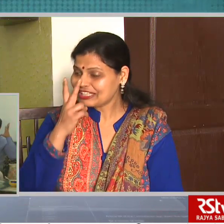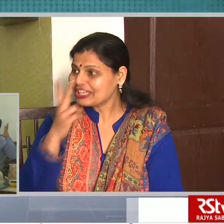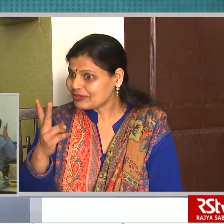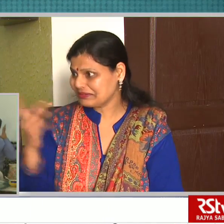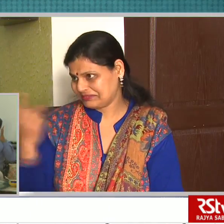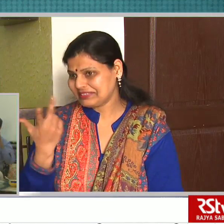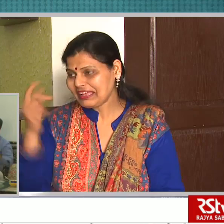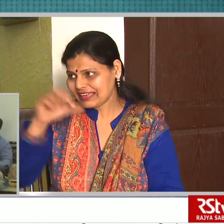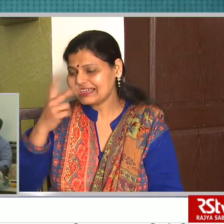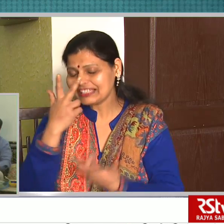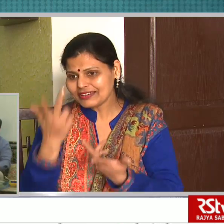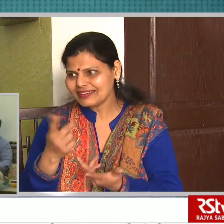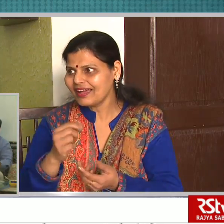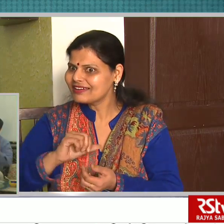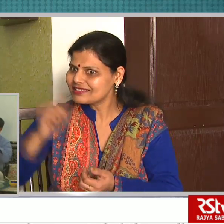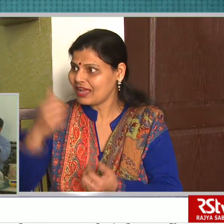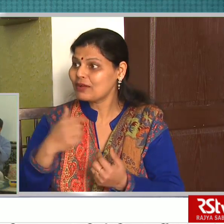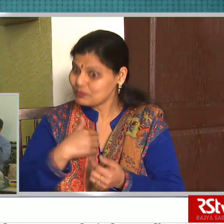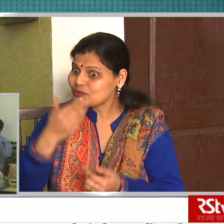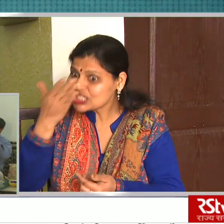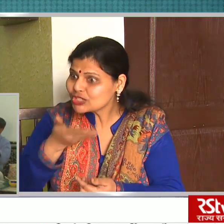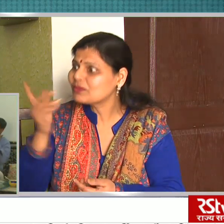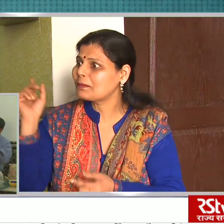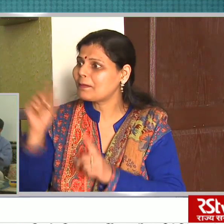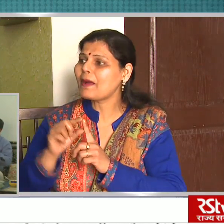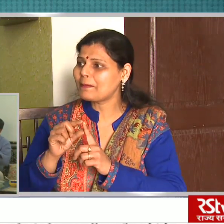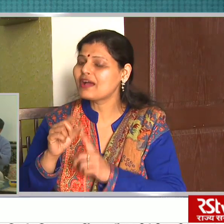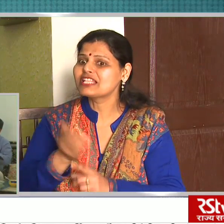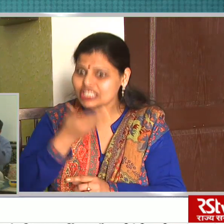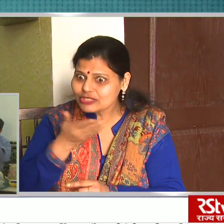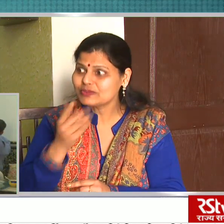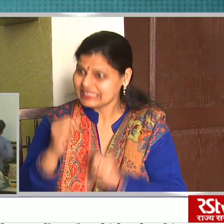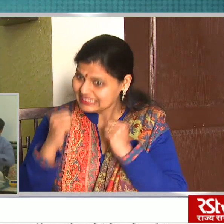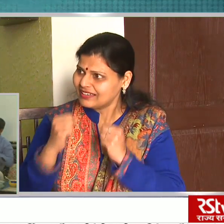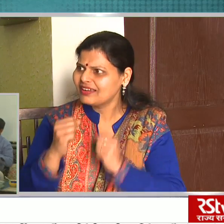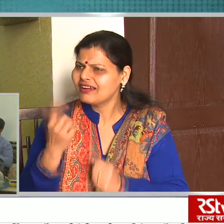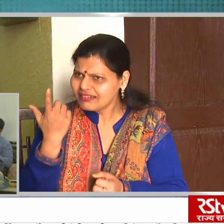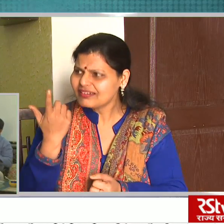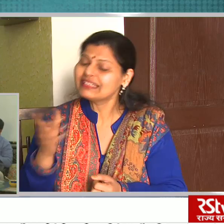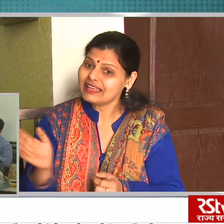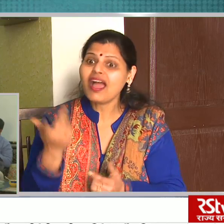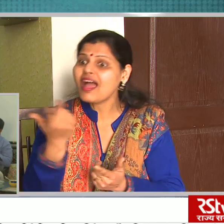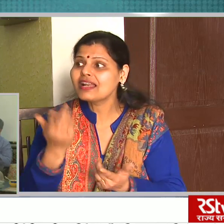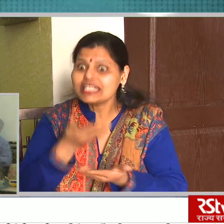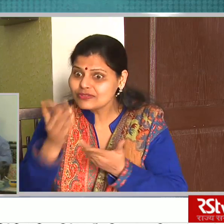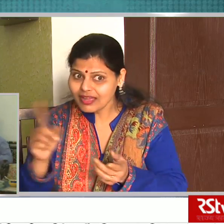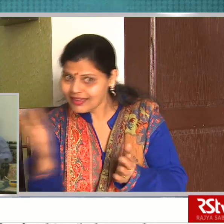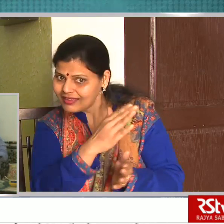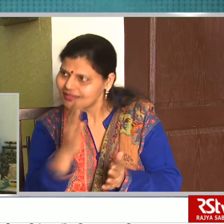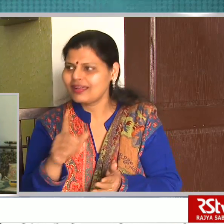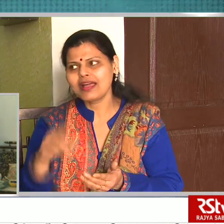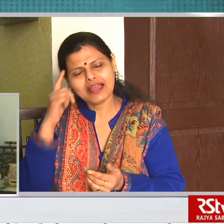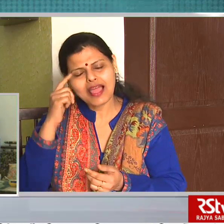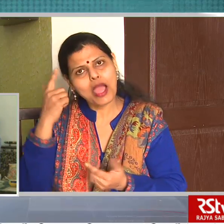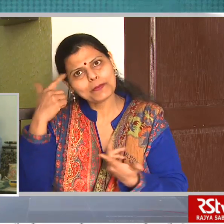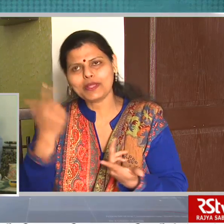मेरा बेटा जब हुआ था तो हमें इस बात का बिल्कुल भी ये नहीं था कि वो भी नहीं बोलता सुनता है हम दोनों की तरह से। तो उसको